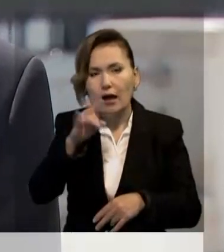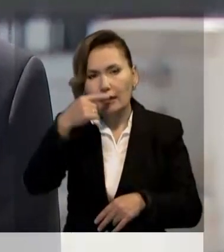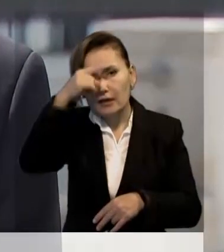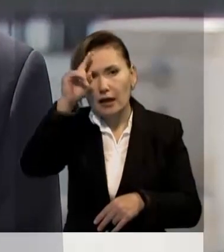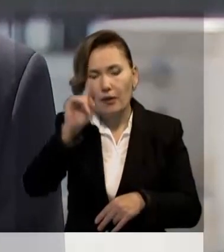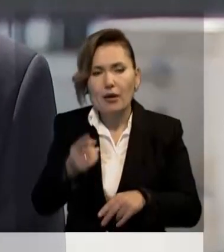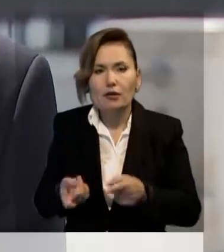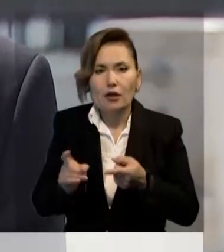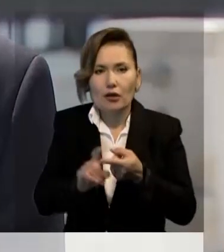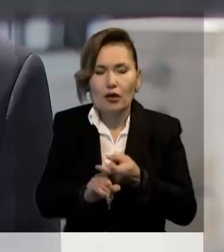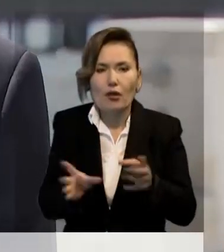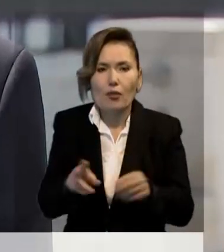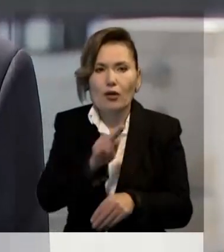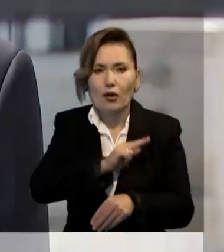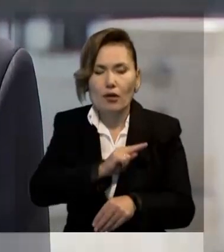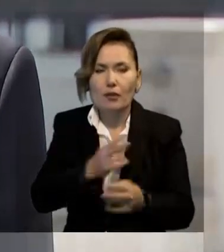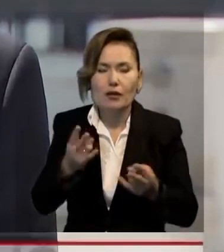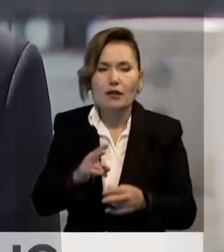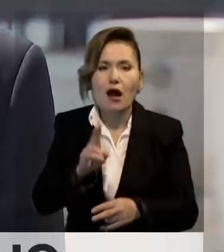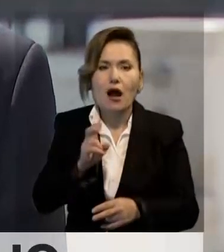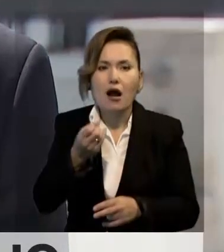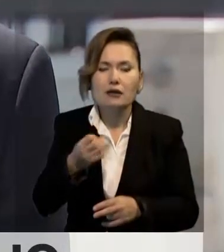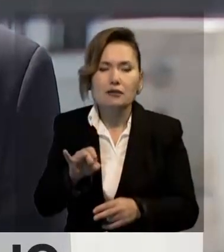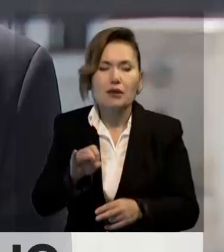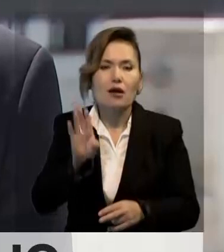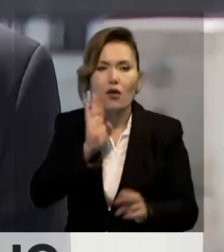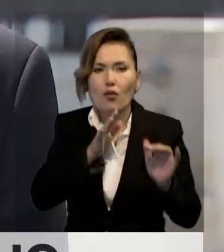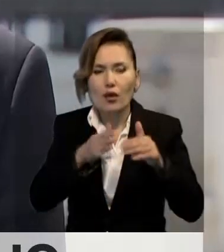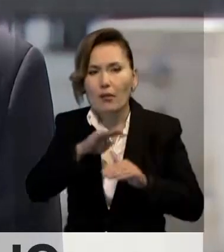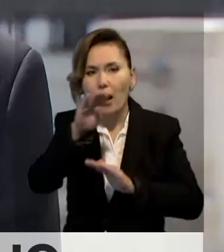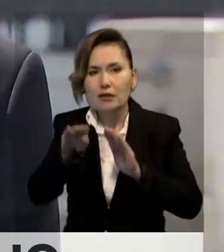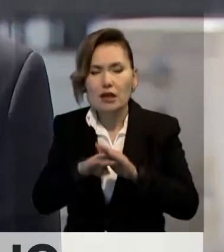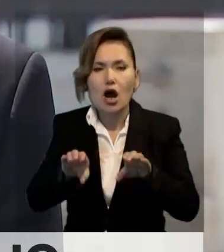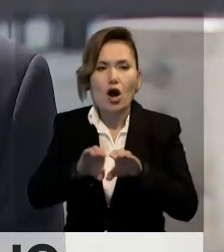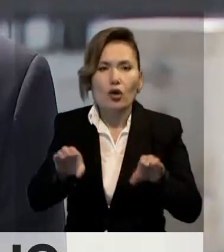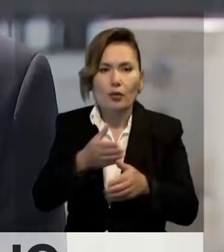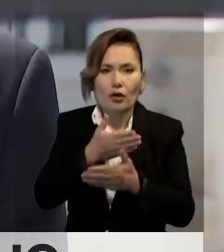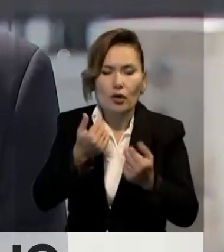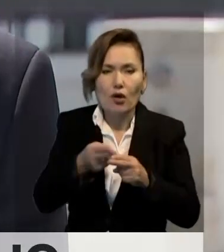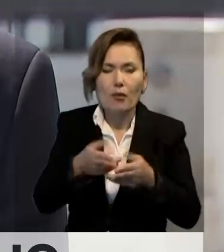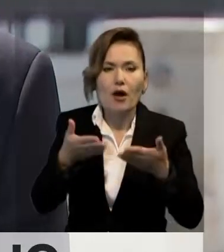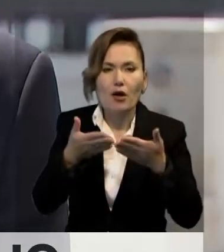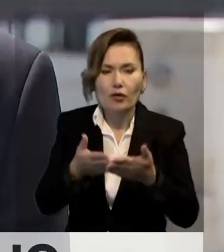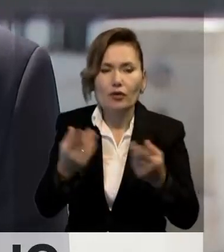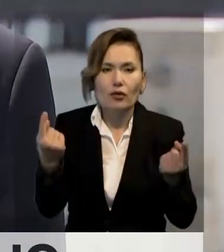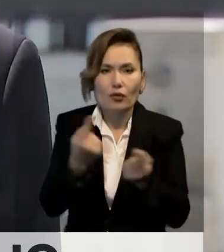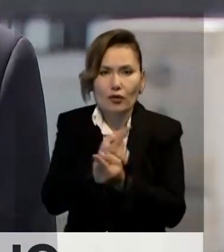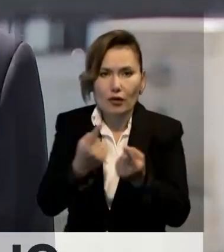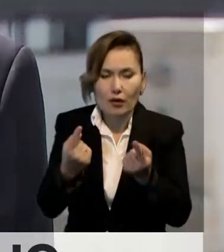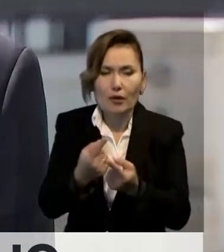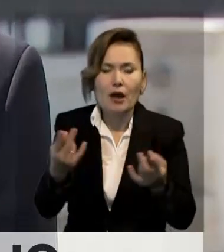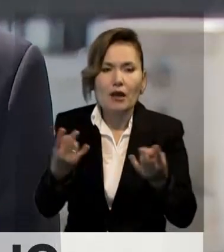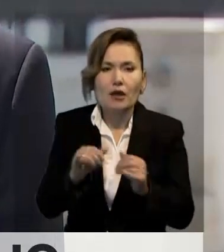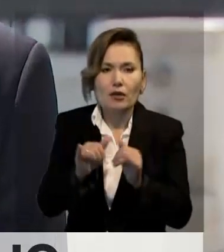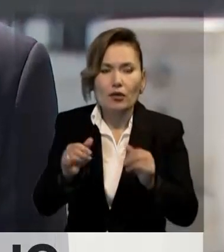Әзербайжан арасында. Каспийдің асты бойынша құбыр жоқ. Және сәйкесінше мұнайды шектеулі мөлшерде танкерлермен тасымалдауға тура келеді.